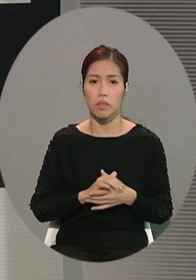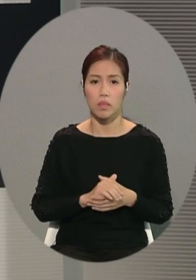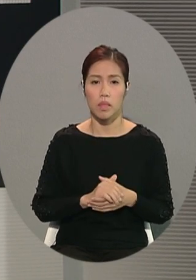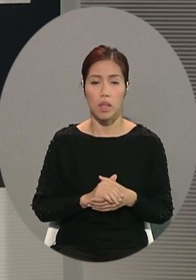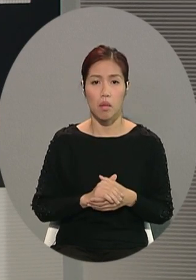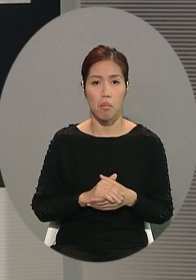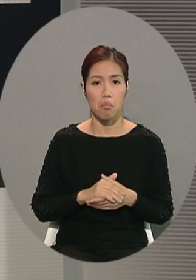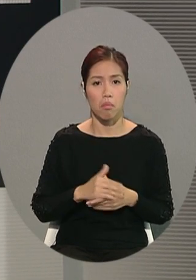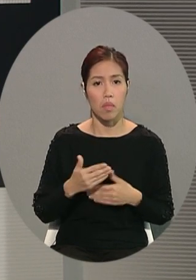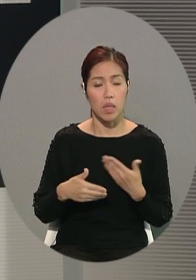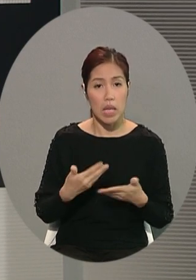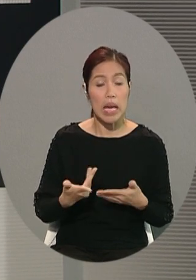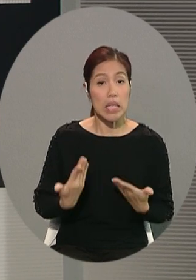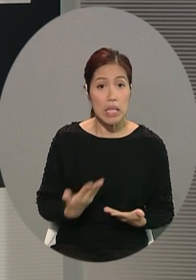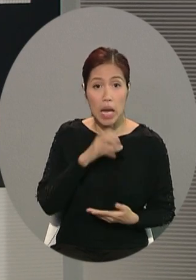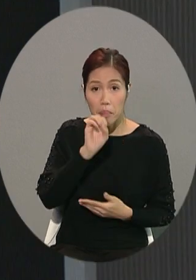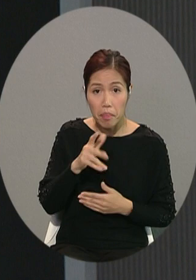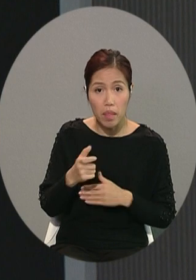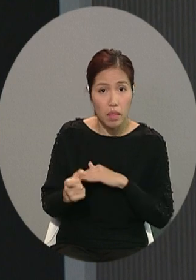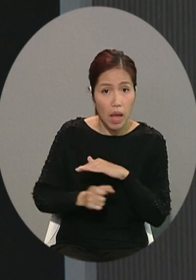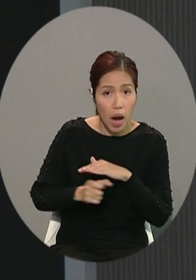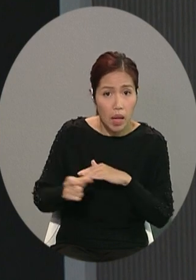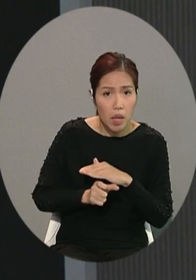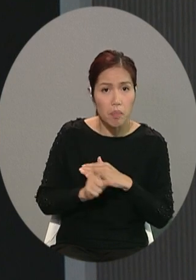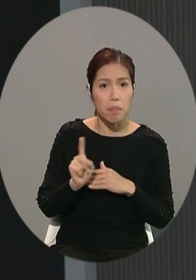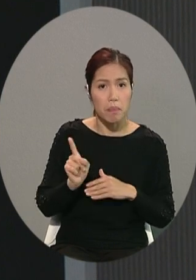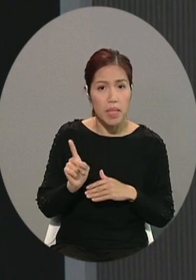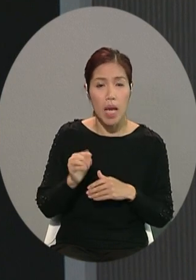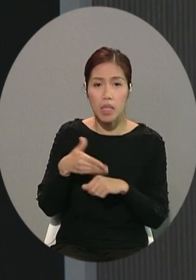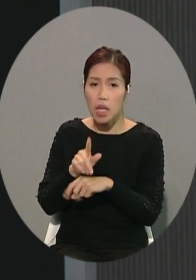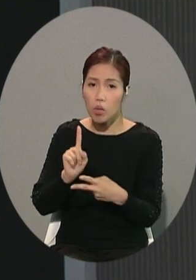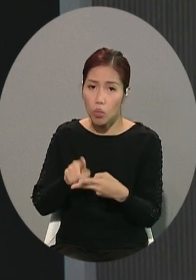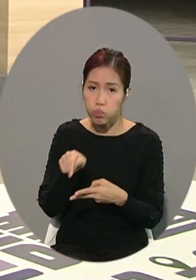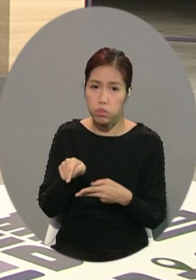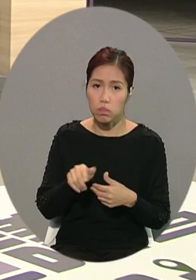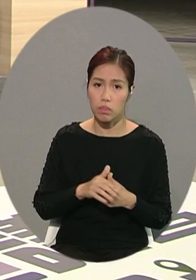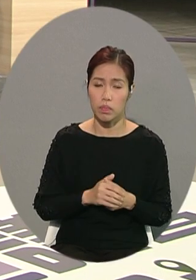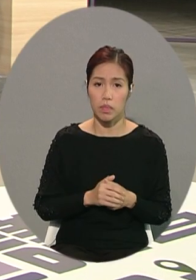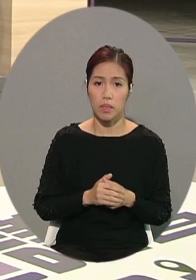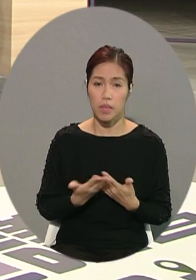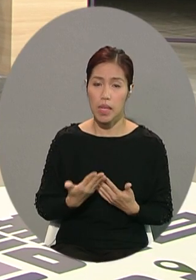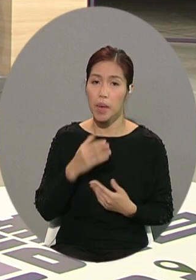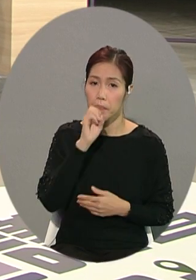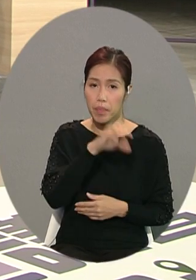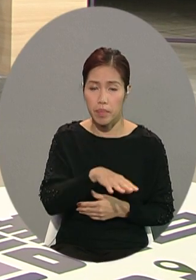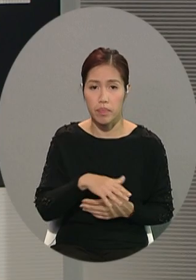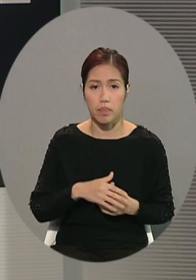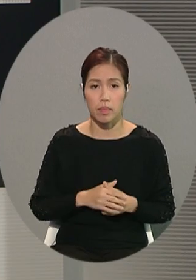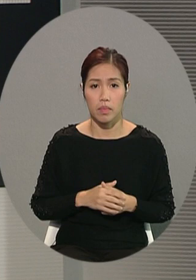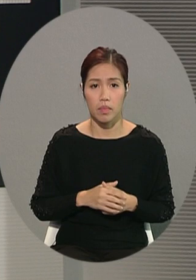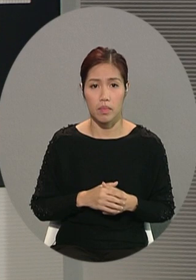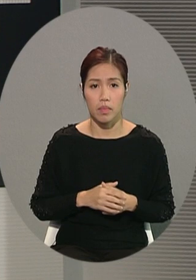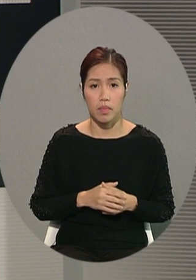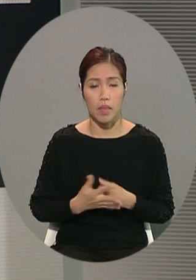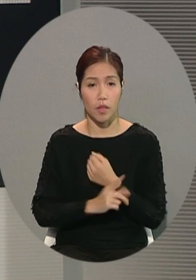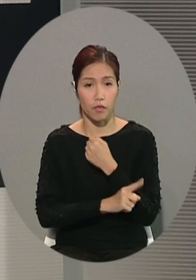後嚟佢就 而家問緊黑金喎，你諗清楚黑金嘅定義係乜喎，社工？ 而家我想問咧，就係其實咧，